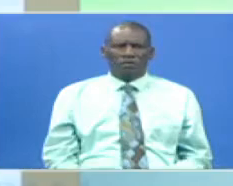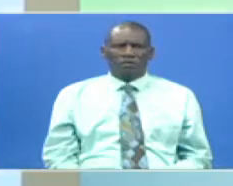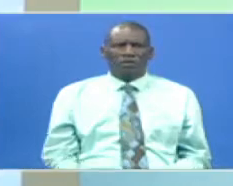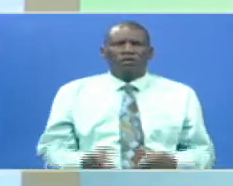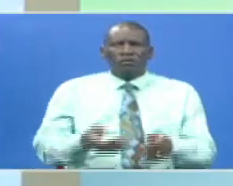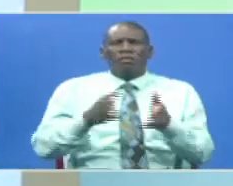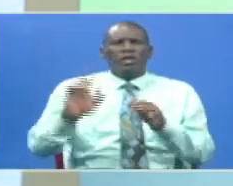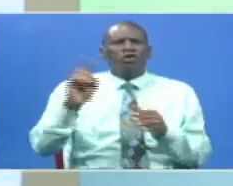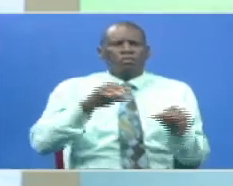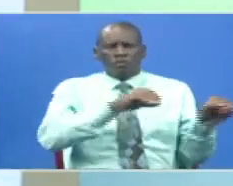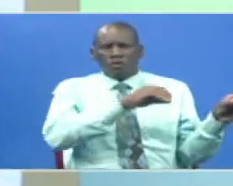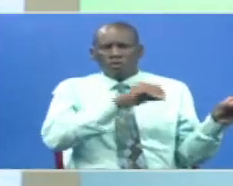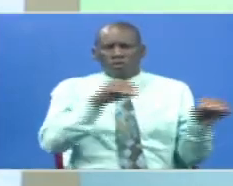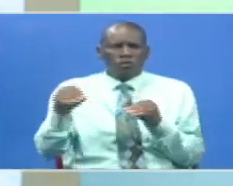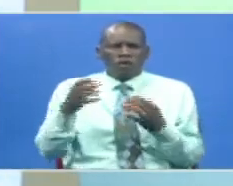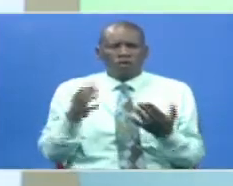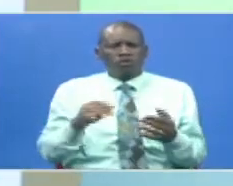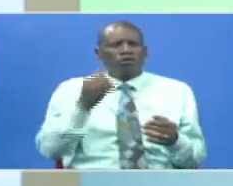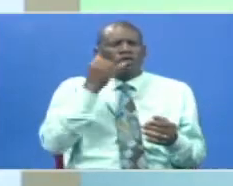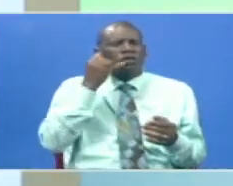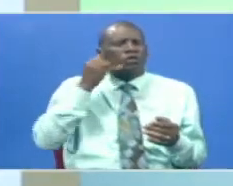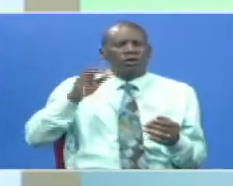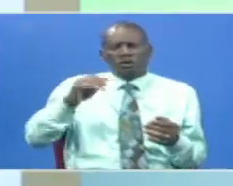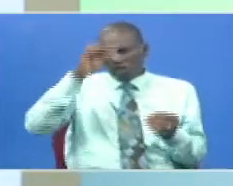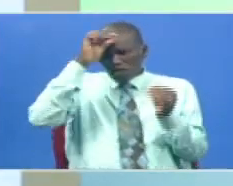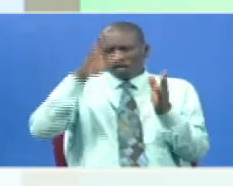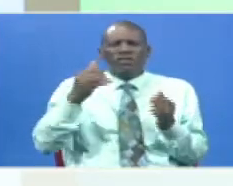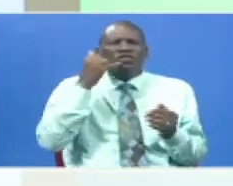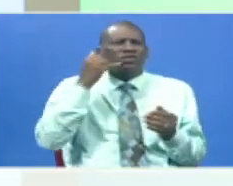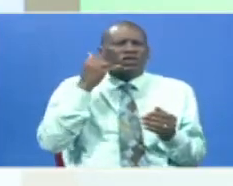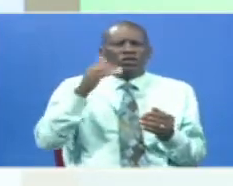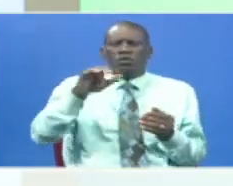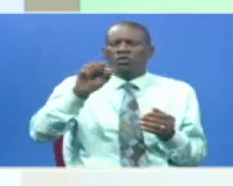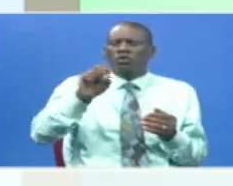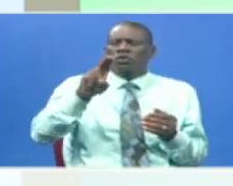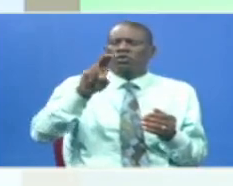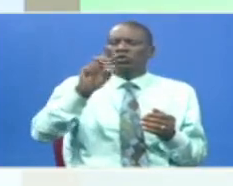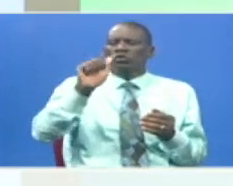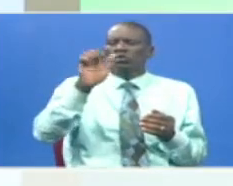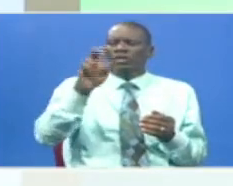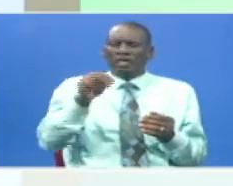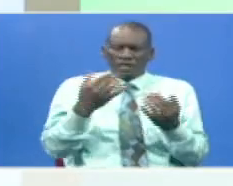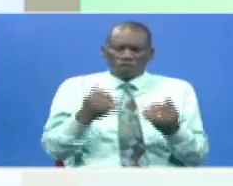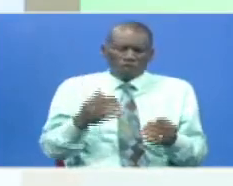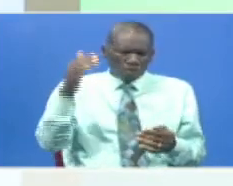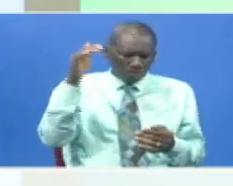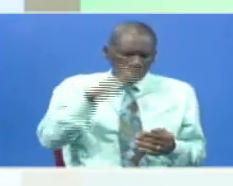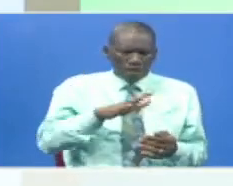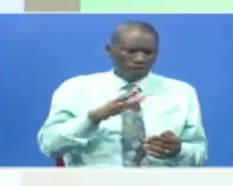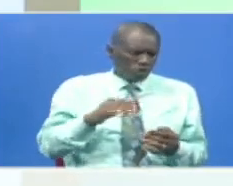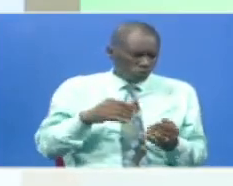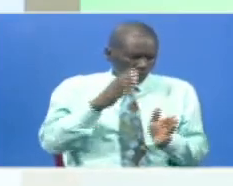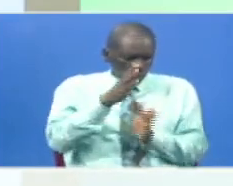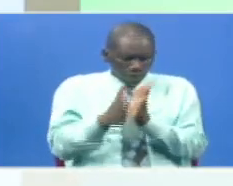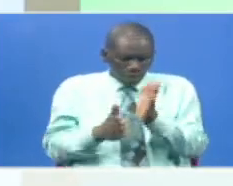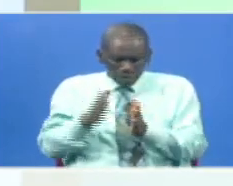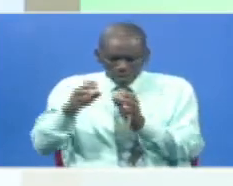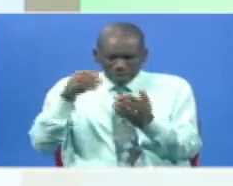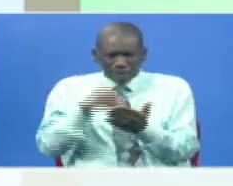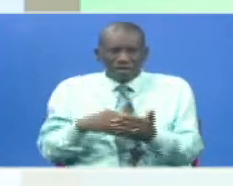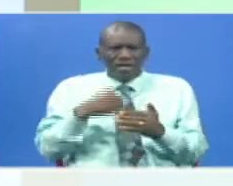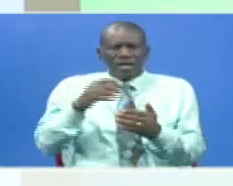Kutoka hapa Nairobi tuelekee kwenye kaunti ya Nakuru. Gavana wa Nakuru Susan Kihika atalazimika kurejea kwenye bodi ya mchoro baada ya mahakama